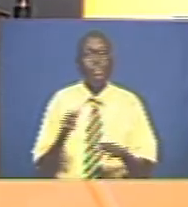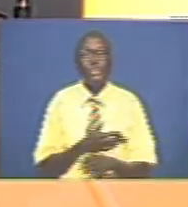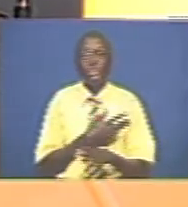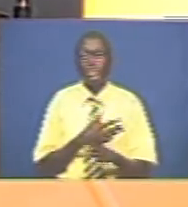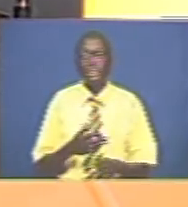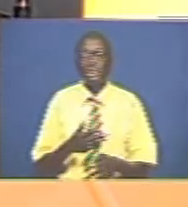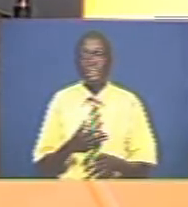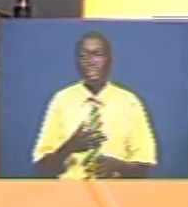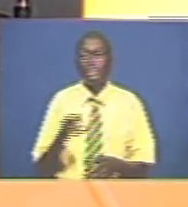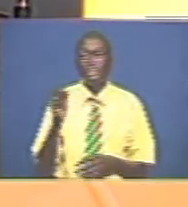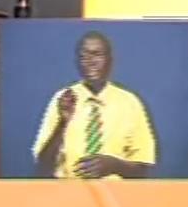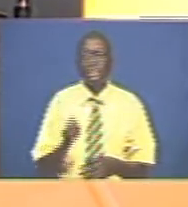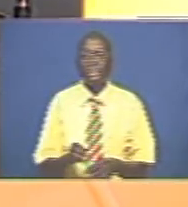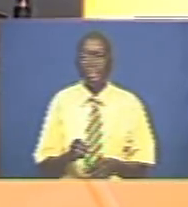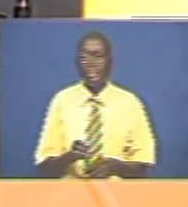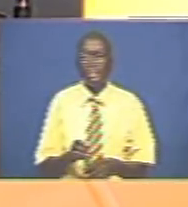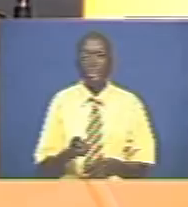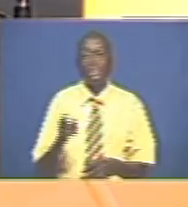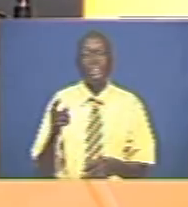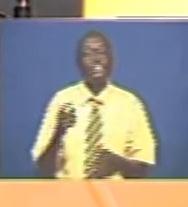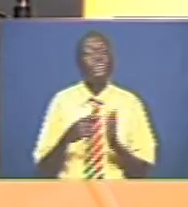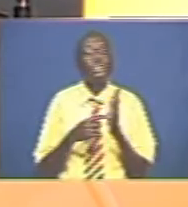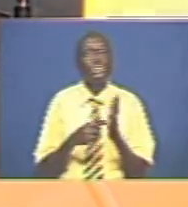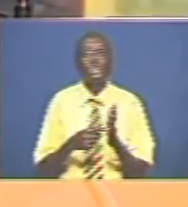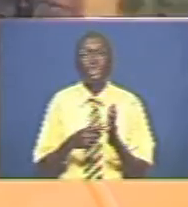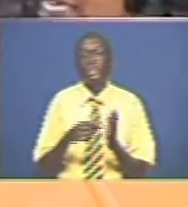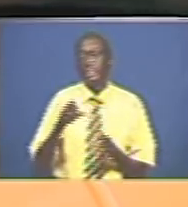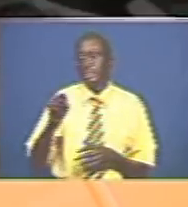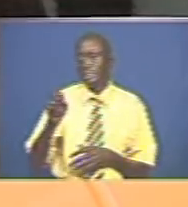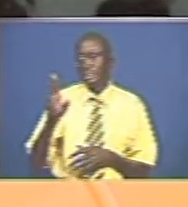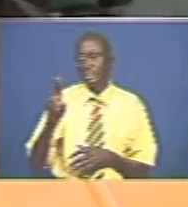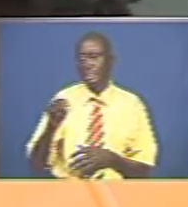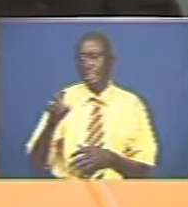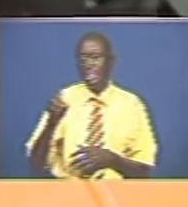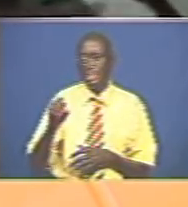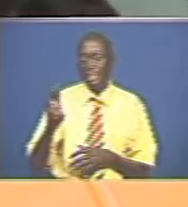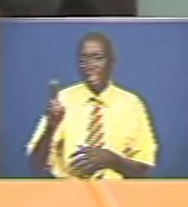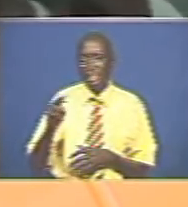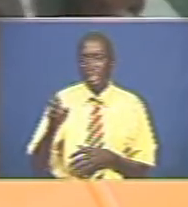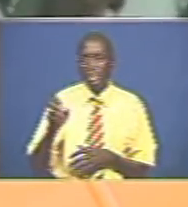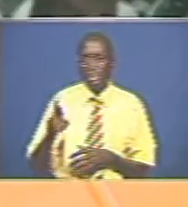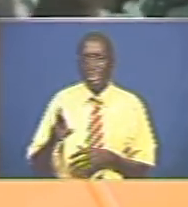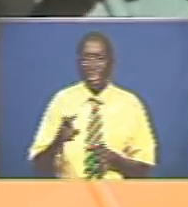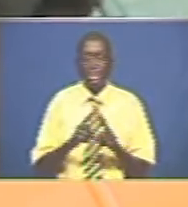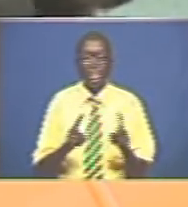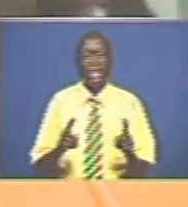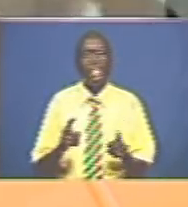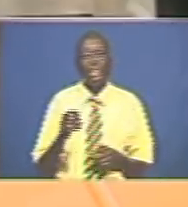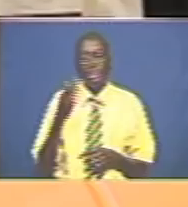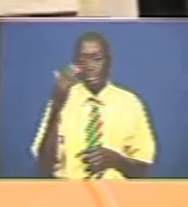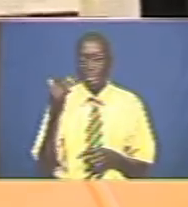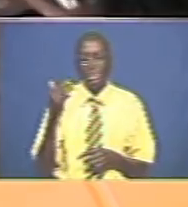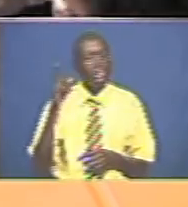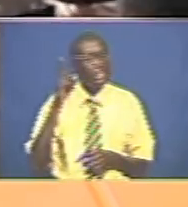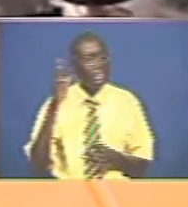hivyo hii show ya Sundowner Sunset Date ilianza kwa sababu